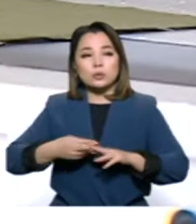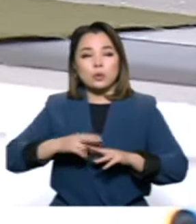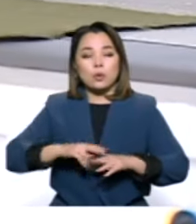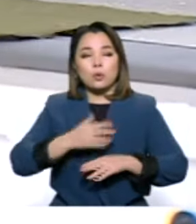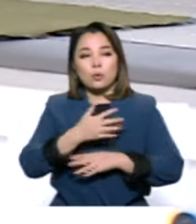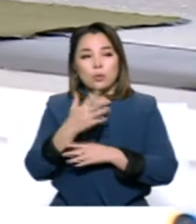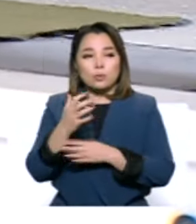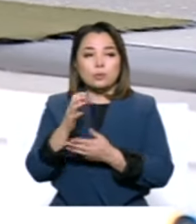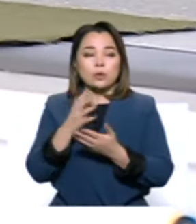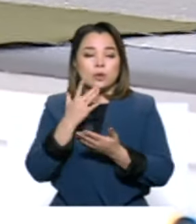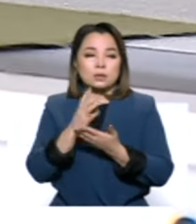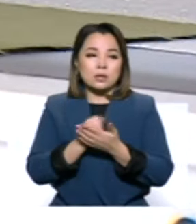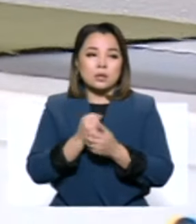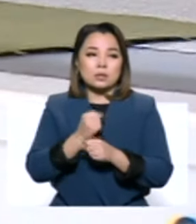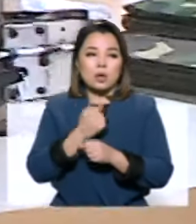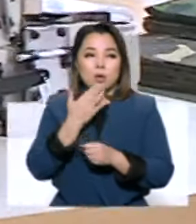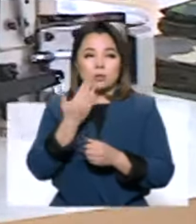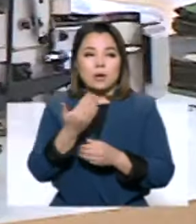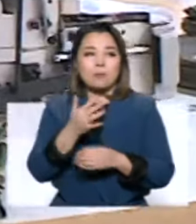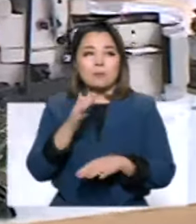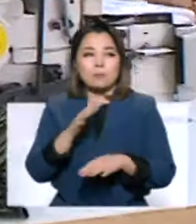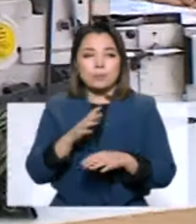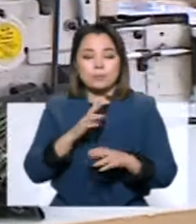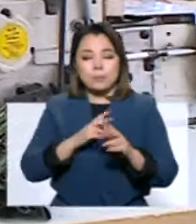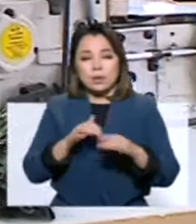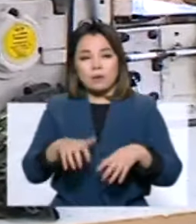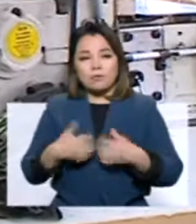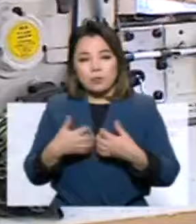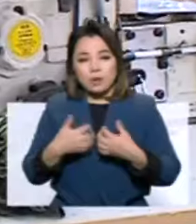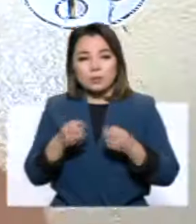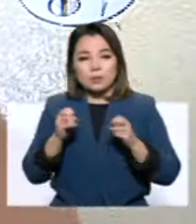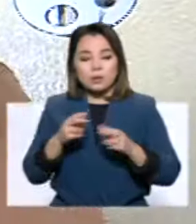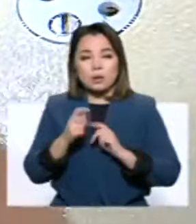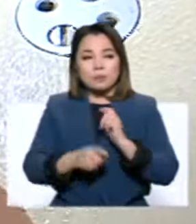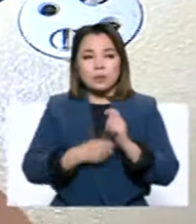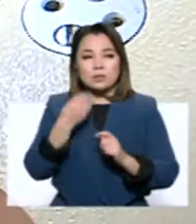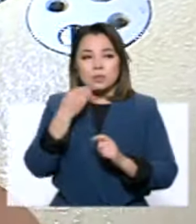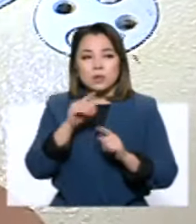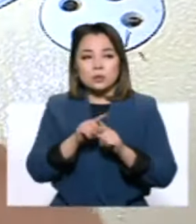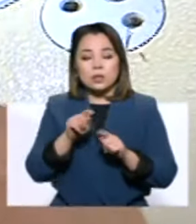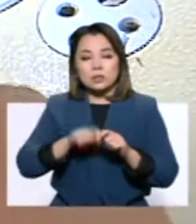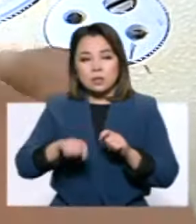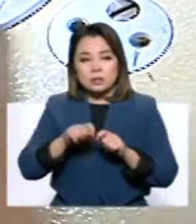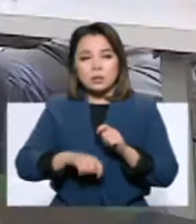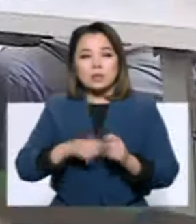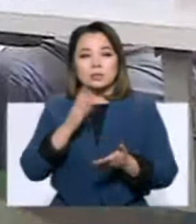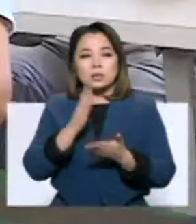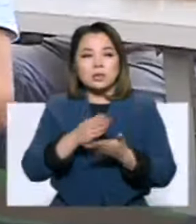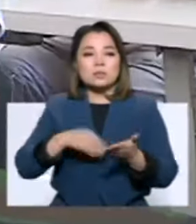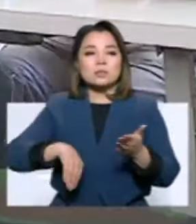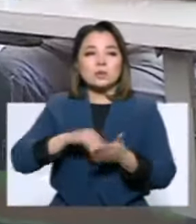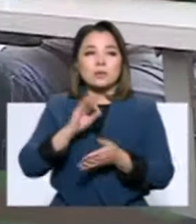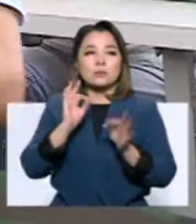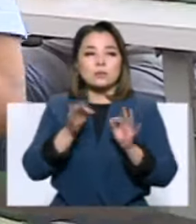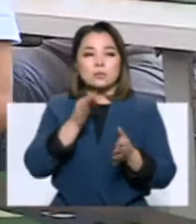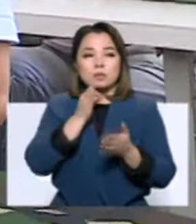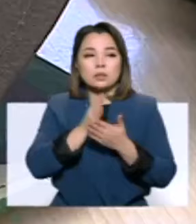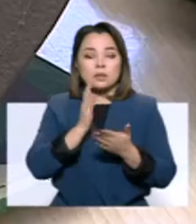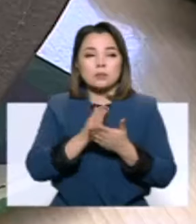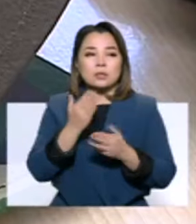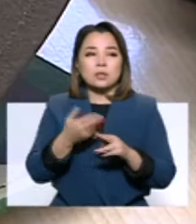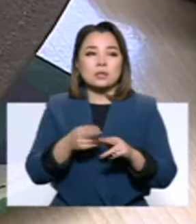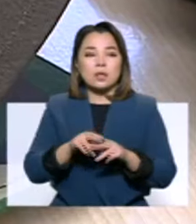орман қорық ұлттық парк басшылары тігін фабрикасынан киімнің матасын, сапасын тексеріп, тікелей сатып алған жөн деп санайды.